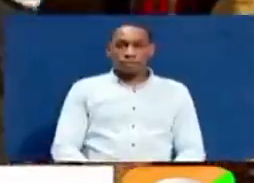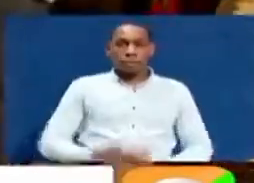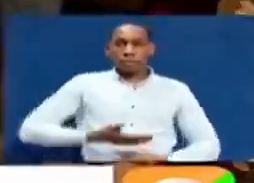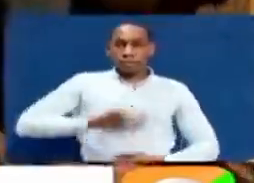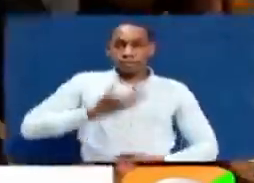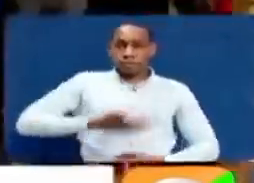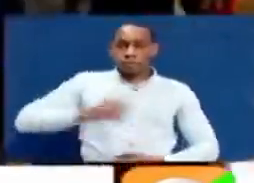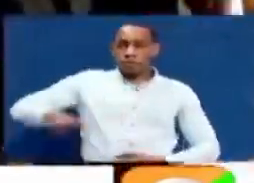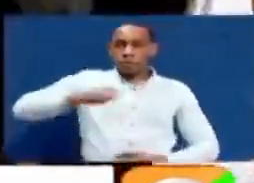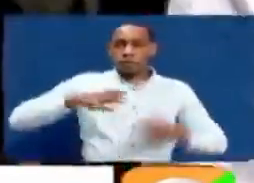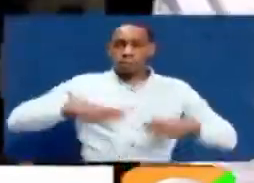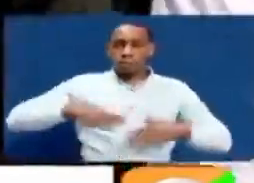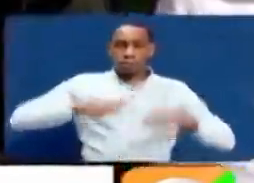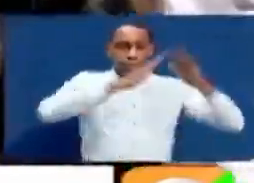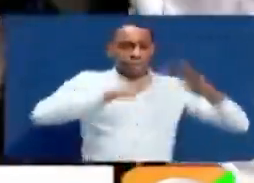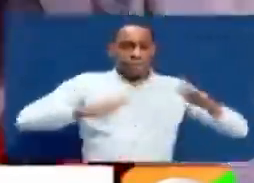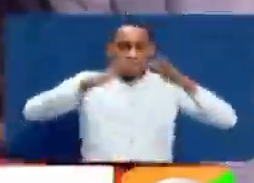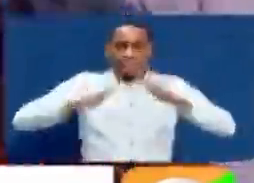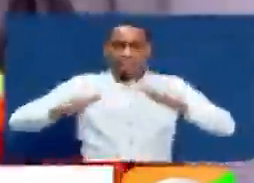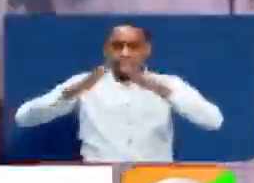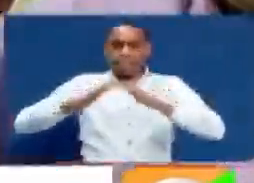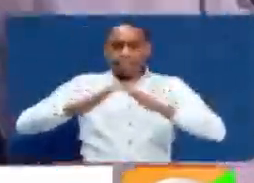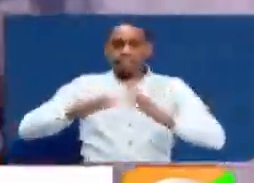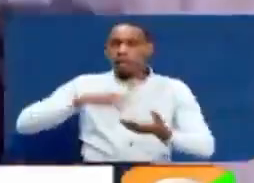Hamaki za wenyeji wa mtaa wa Korogocho kaunti ya Nairobi.